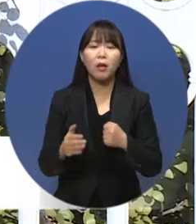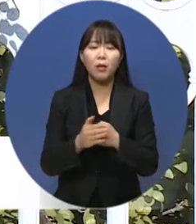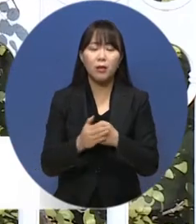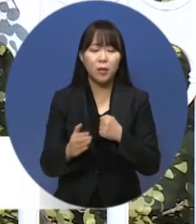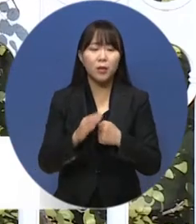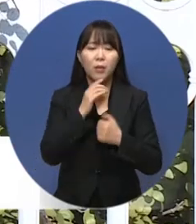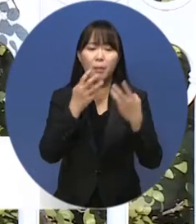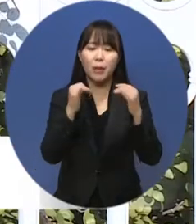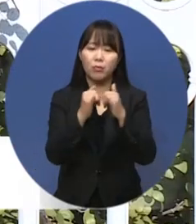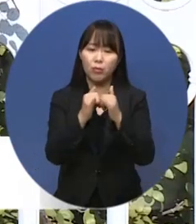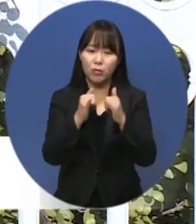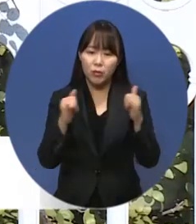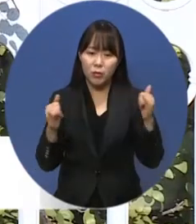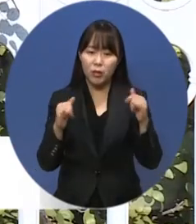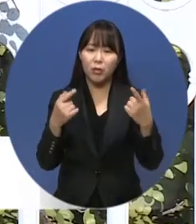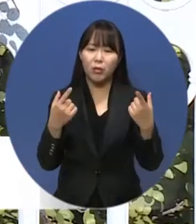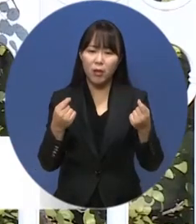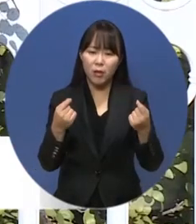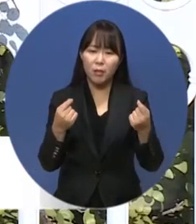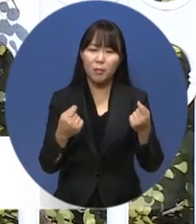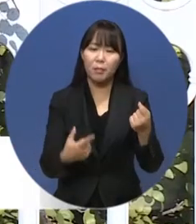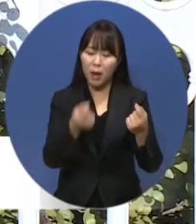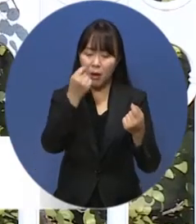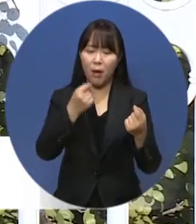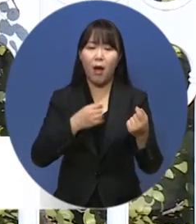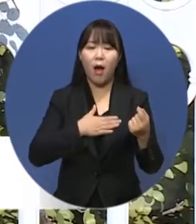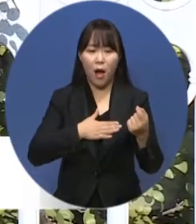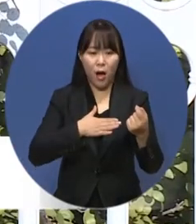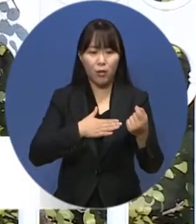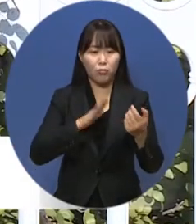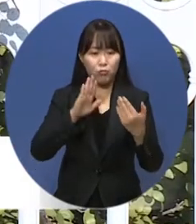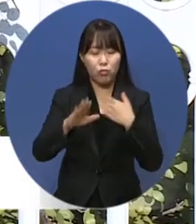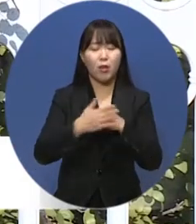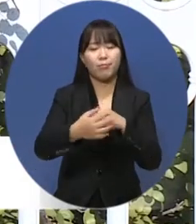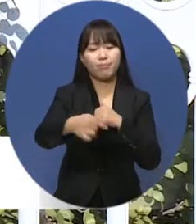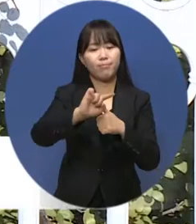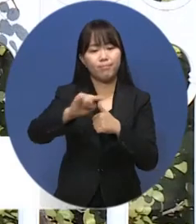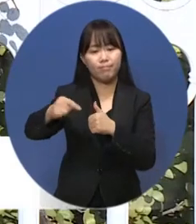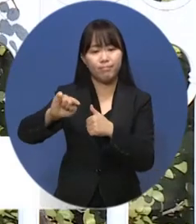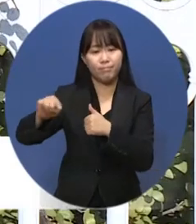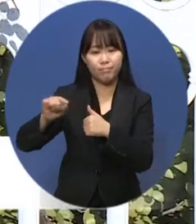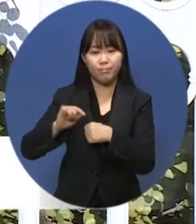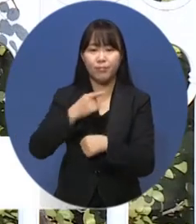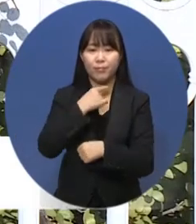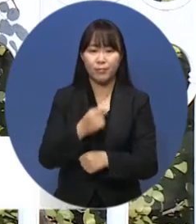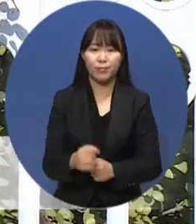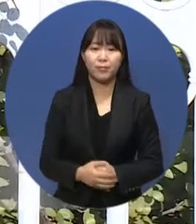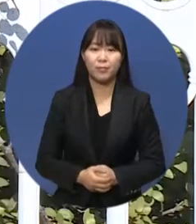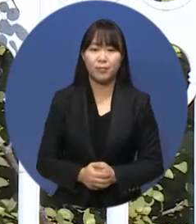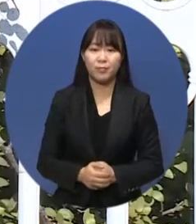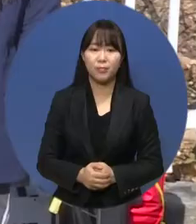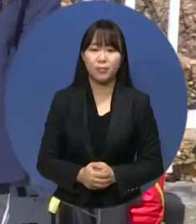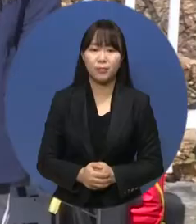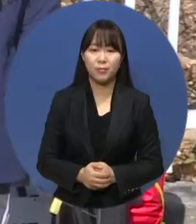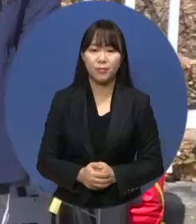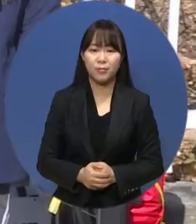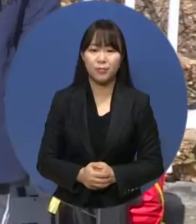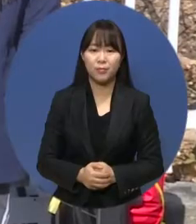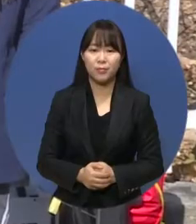많은 분들이 이 청원을 빨리 아셔서 가지고 동창을 해주셨으면 하는 마음입니다